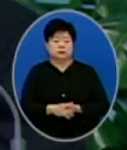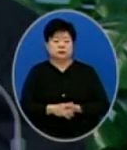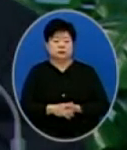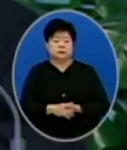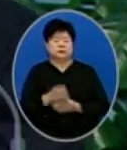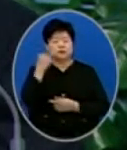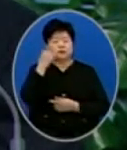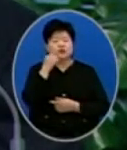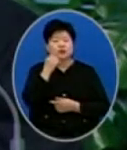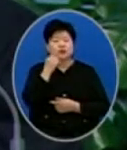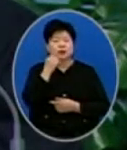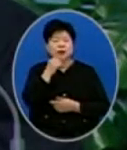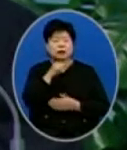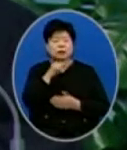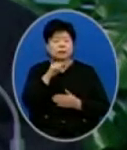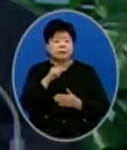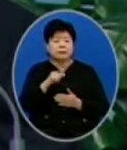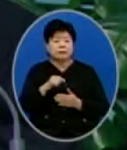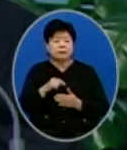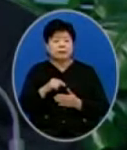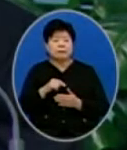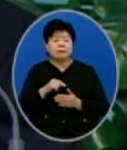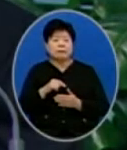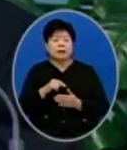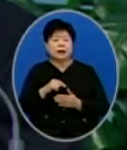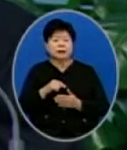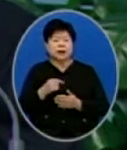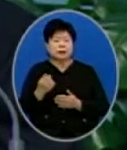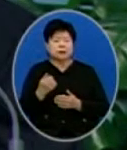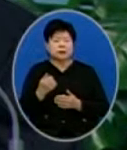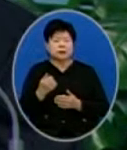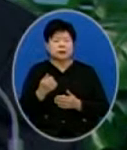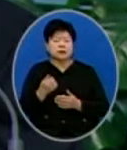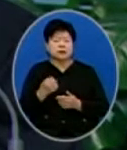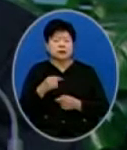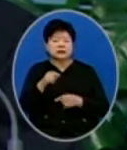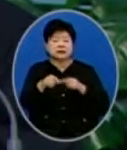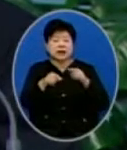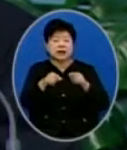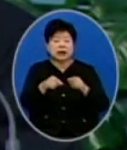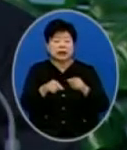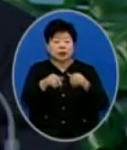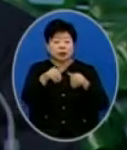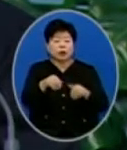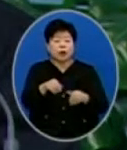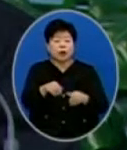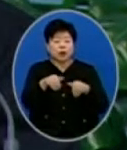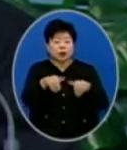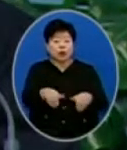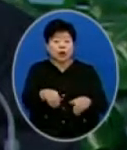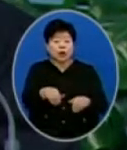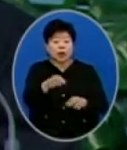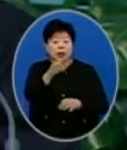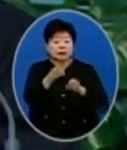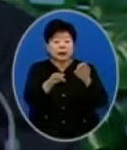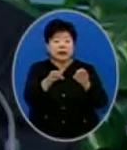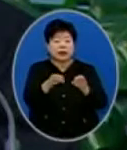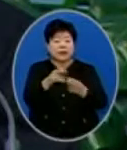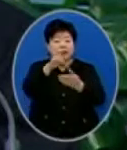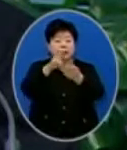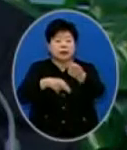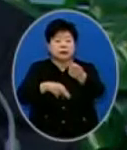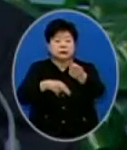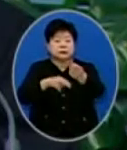마음이 조금 안됐던가 봐요 마침 지나가는 상인에게 노예로 팝니다